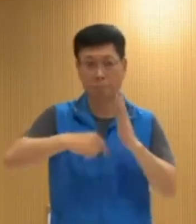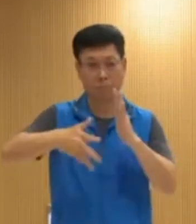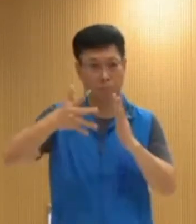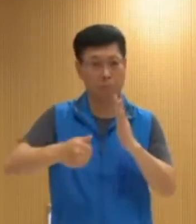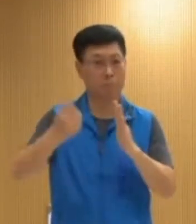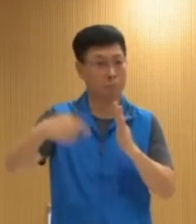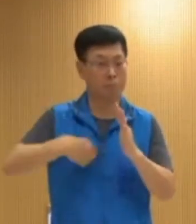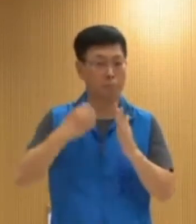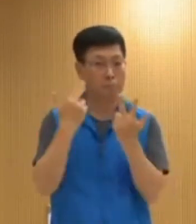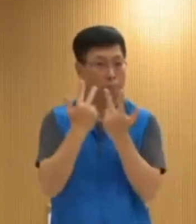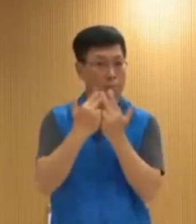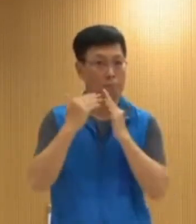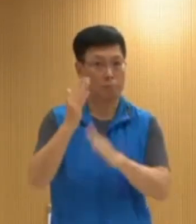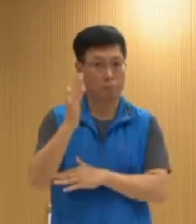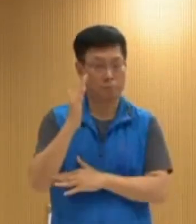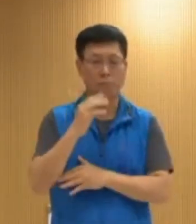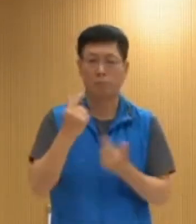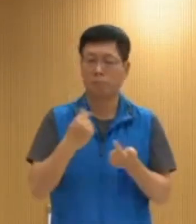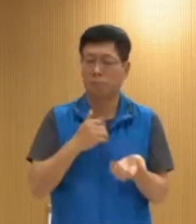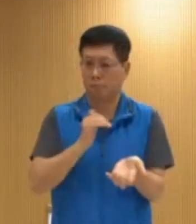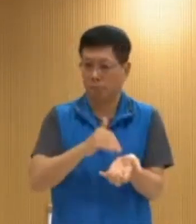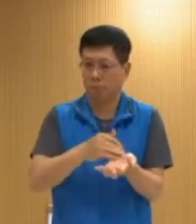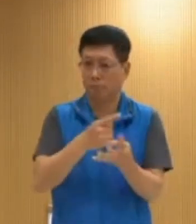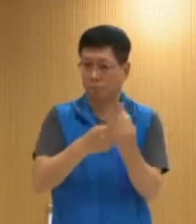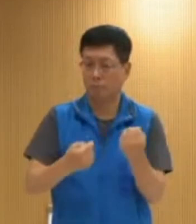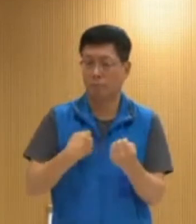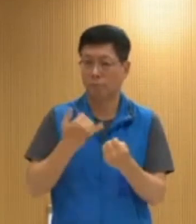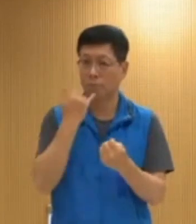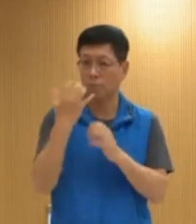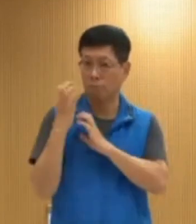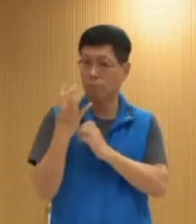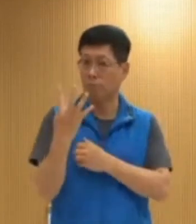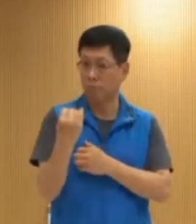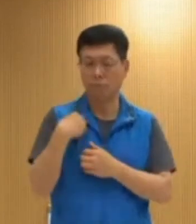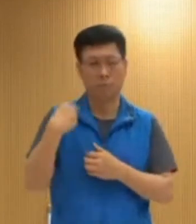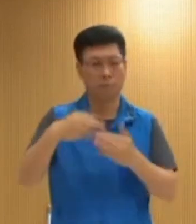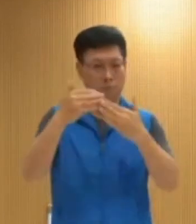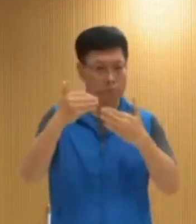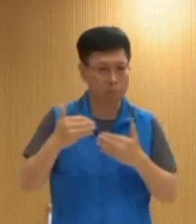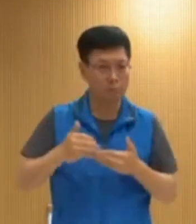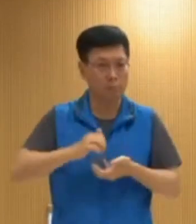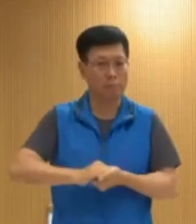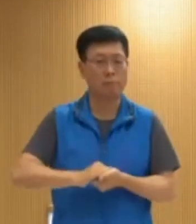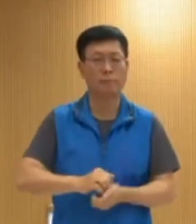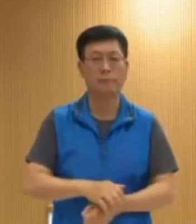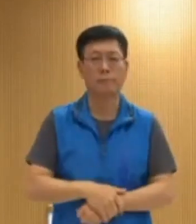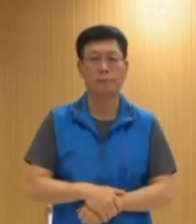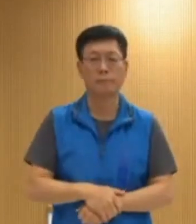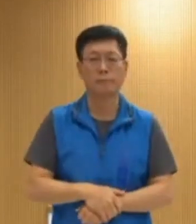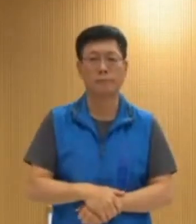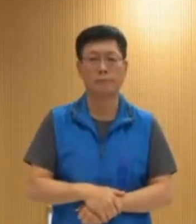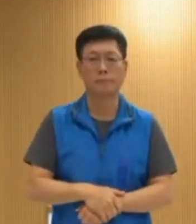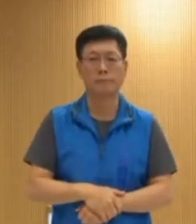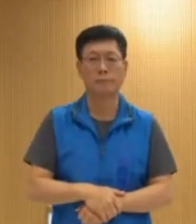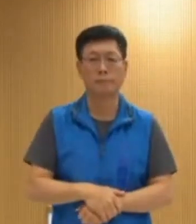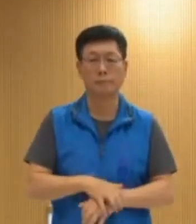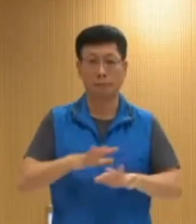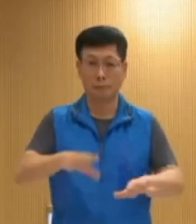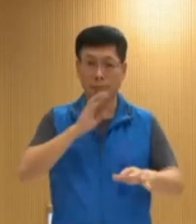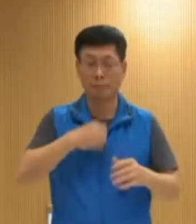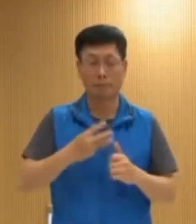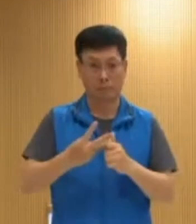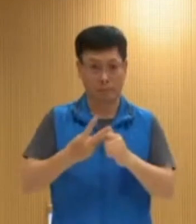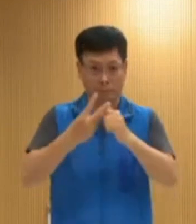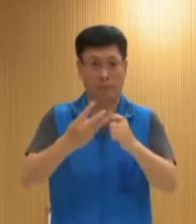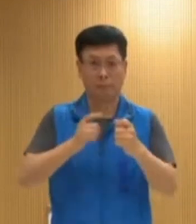北市就所有的医疗量能再三的来做一个确认。我们在第三级